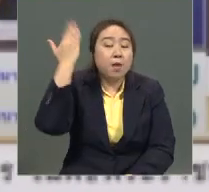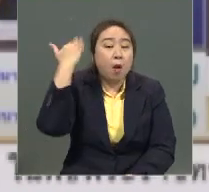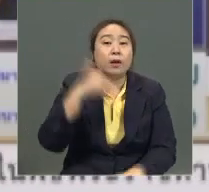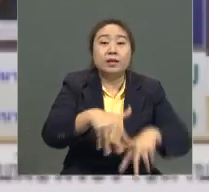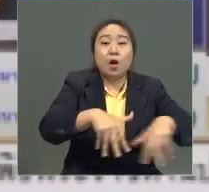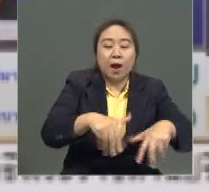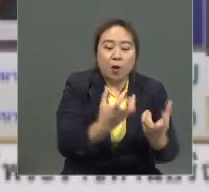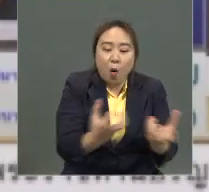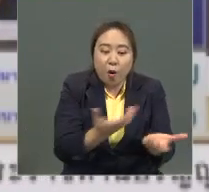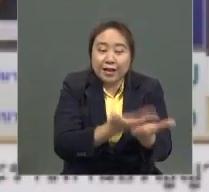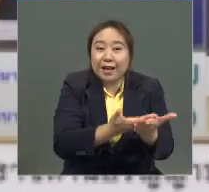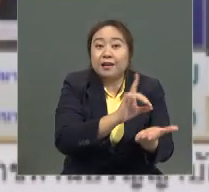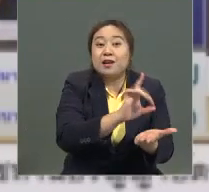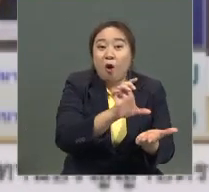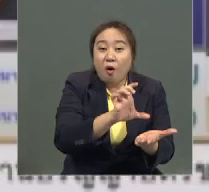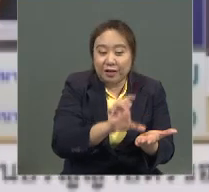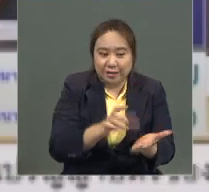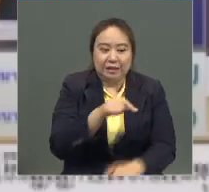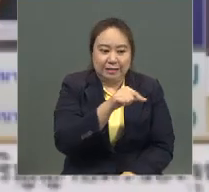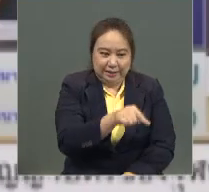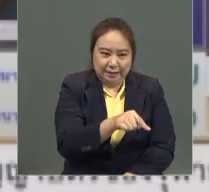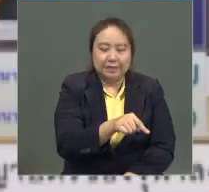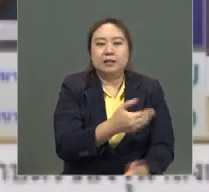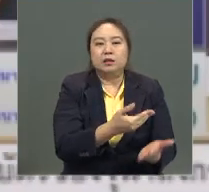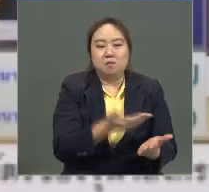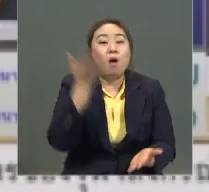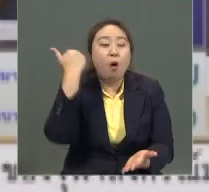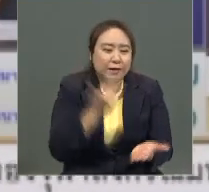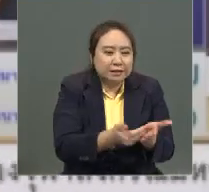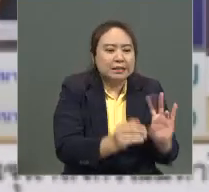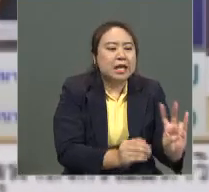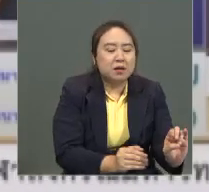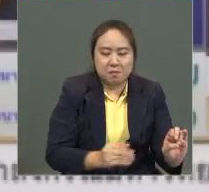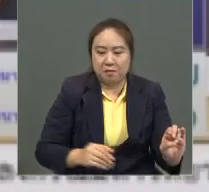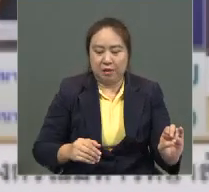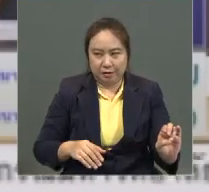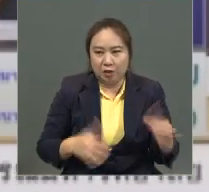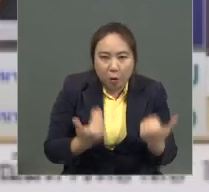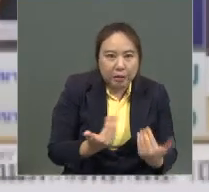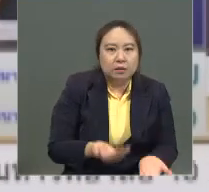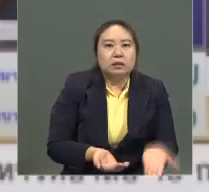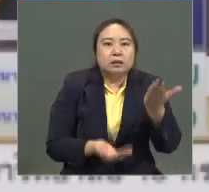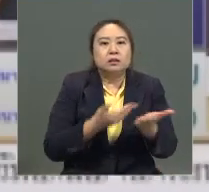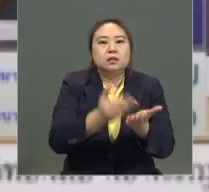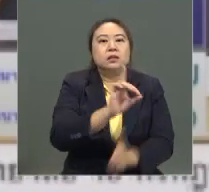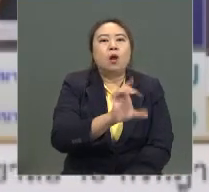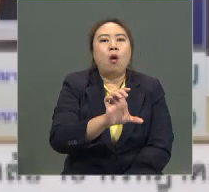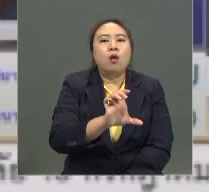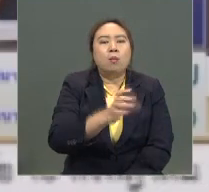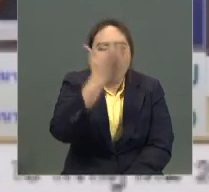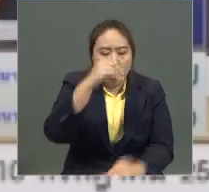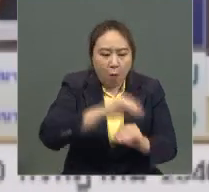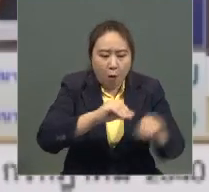กติ100เขาซื้อได้70ชาวบ้านก็ซื้อ100เหมือนกันทีนี้เพราะอะไรโครงการนี้หมู่บ้านนี้ไอ้